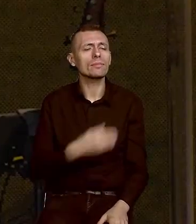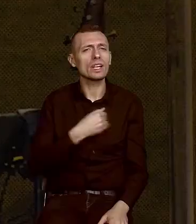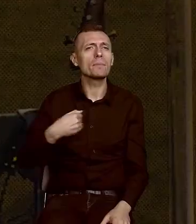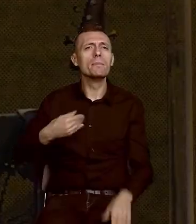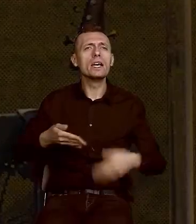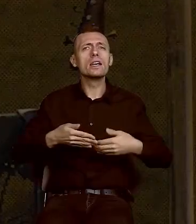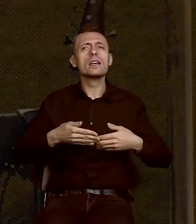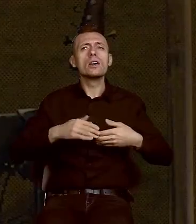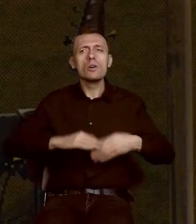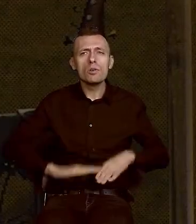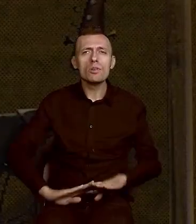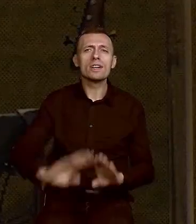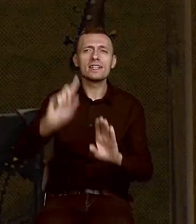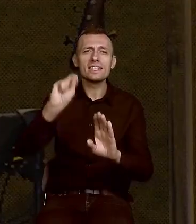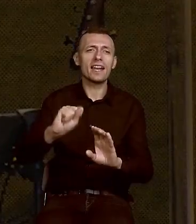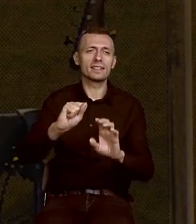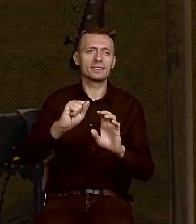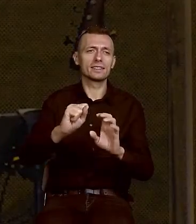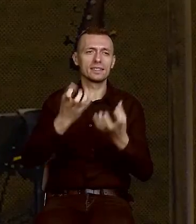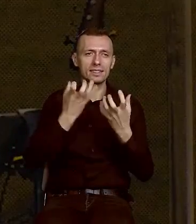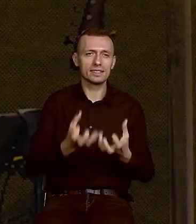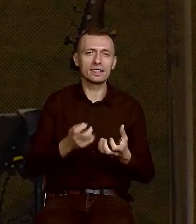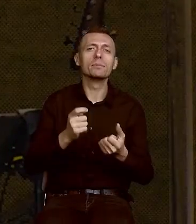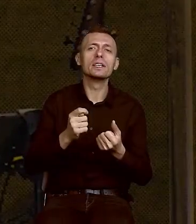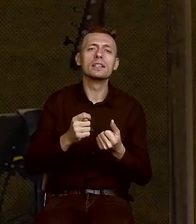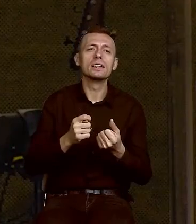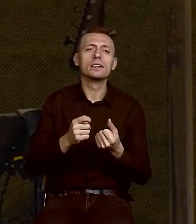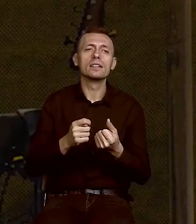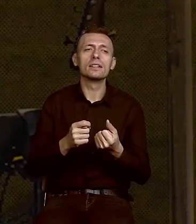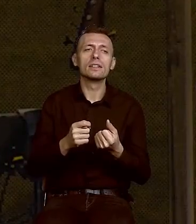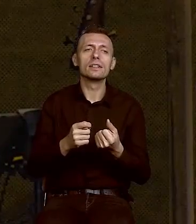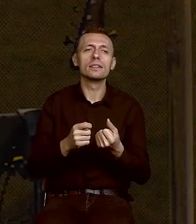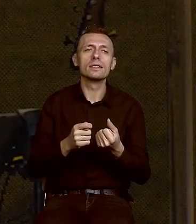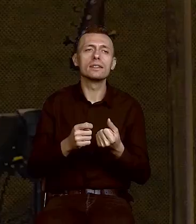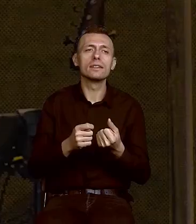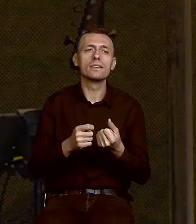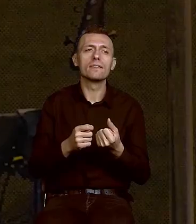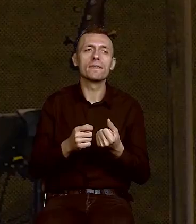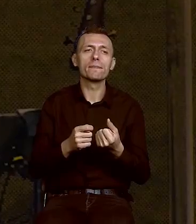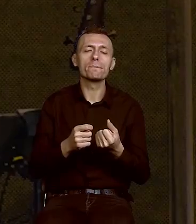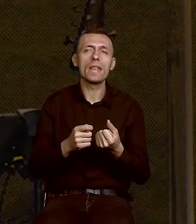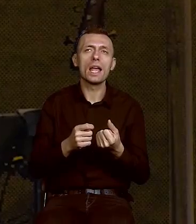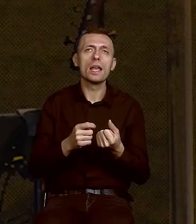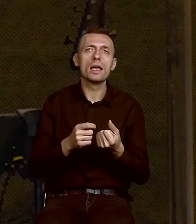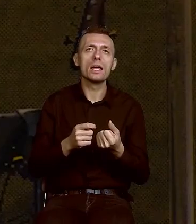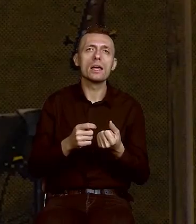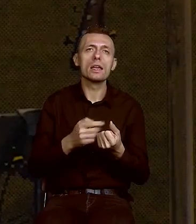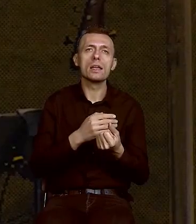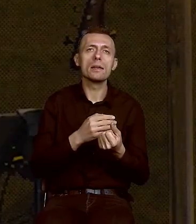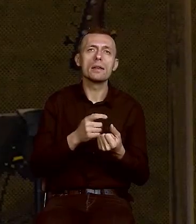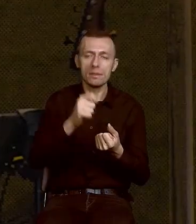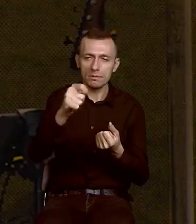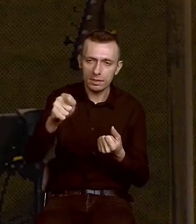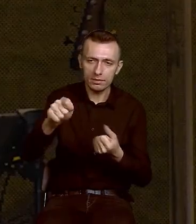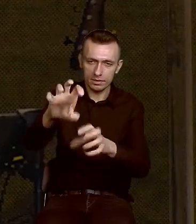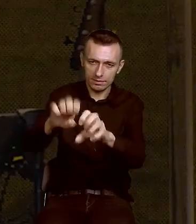który prowadzi do śmierci. Zjadamy go raz i drugi i wydaje się, że nigdy nie mamy tego dosyć. I dlatego świat